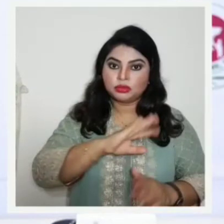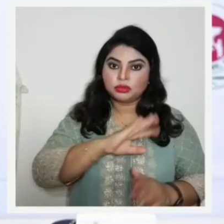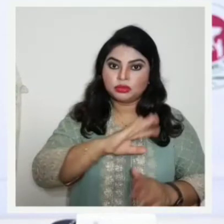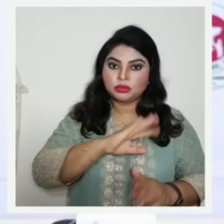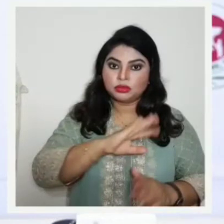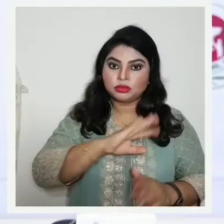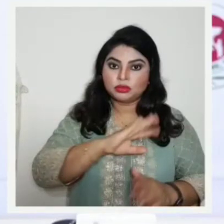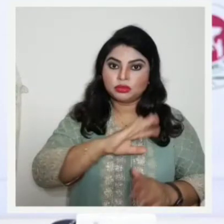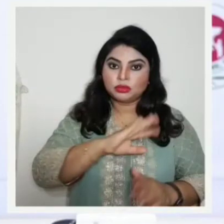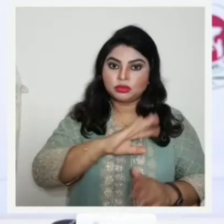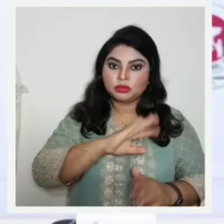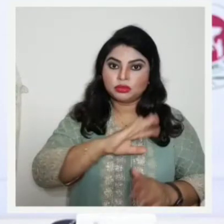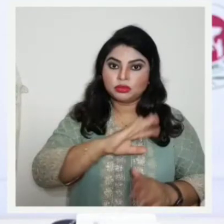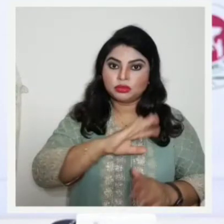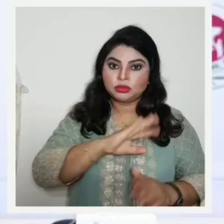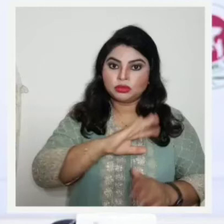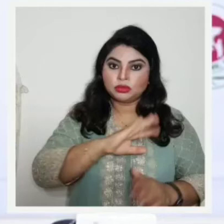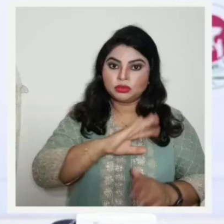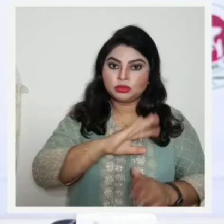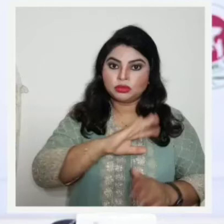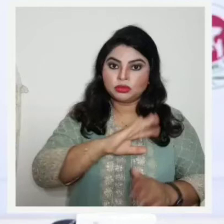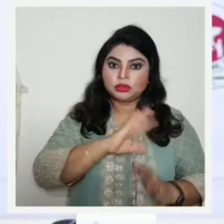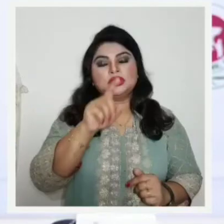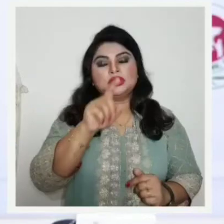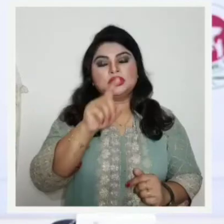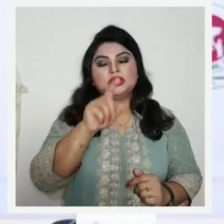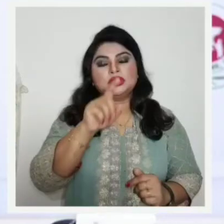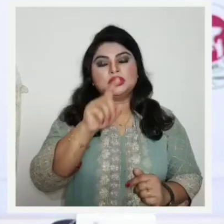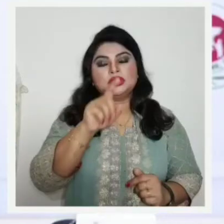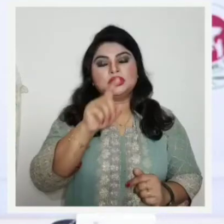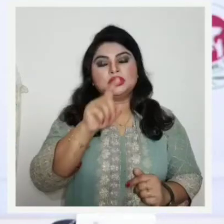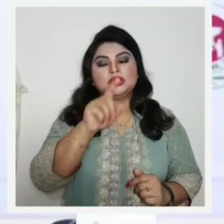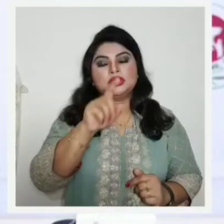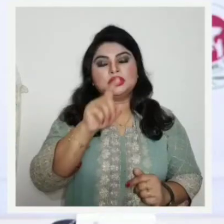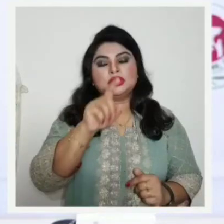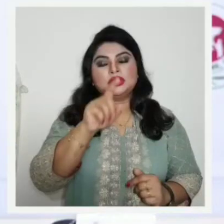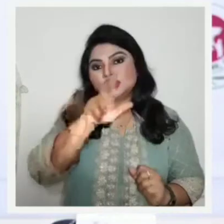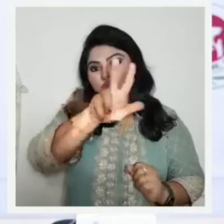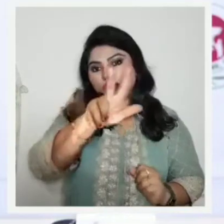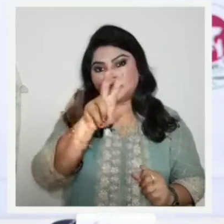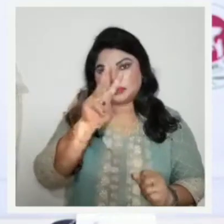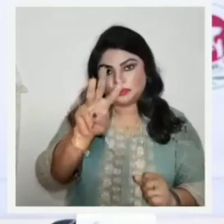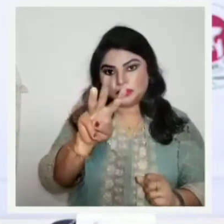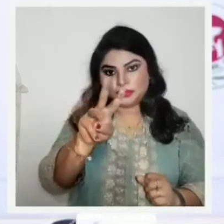আছেন 16 জন এবং চট্টগ্রাম মহানগরীর আইসিইউ শয্যা সংখ্যা 39টি।